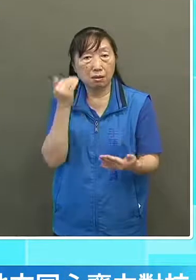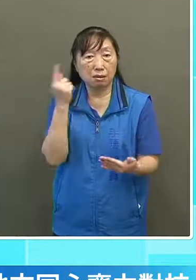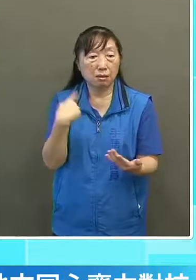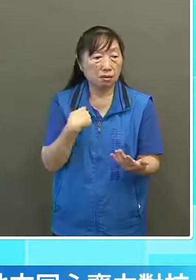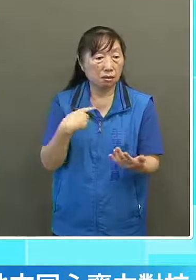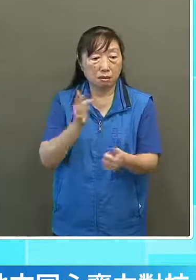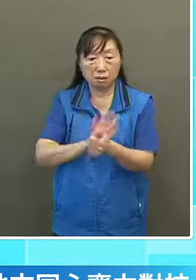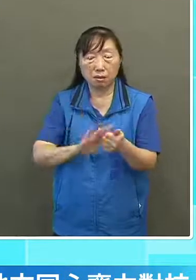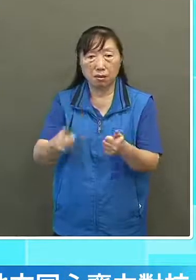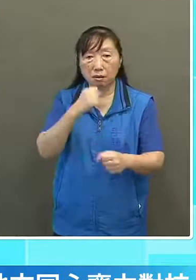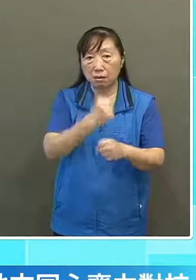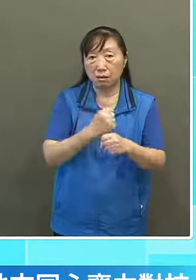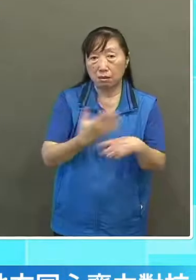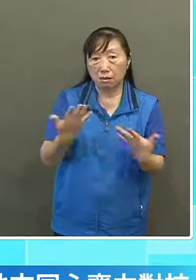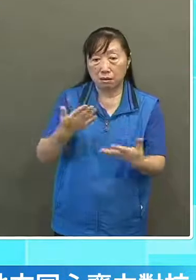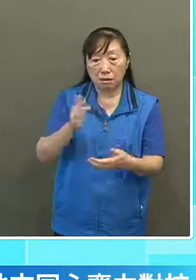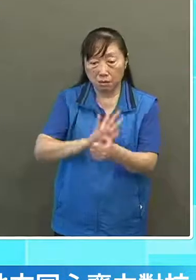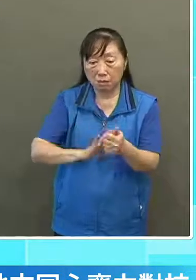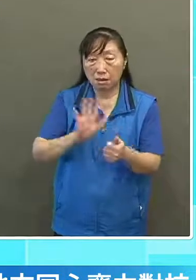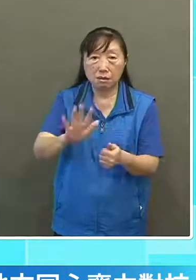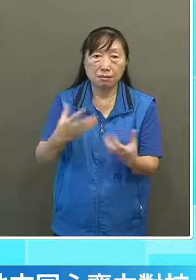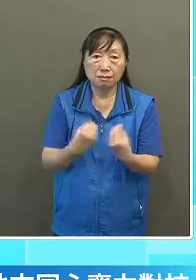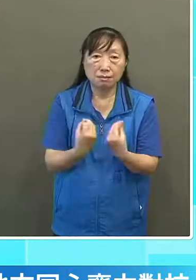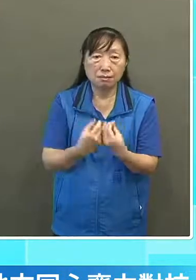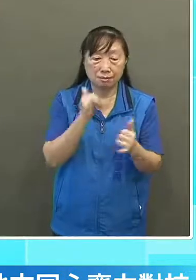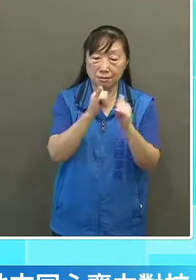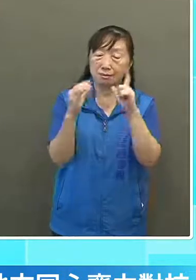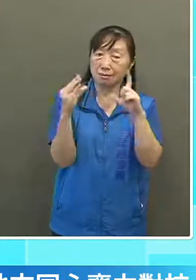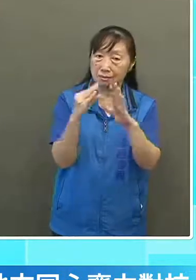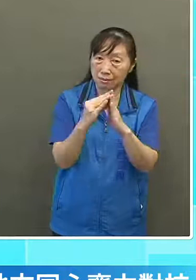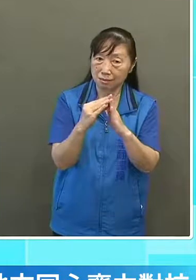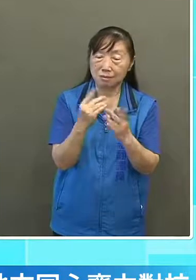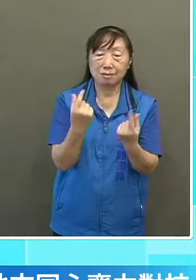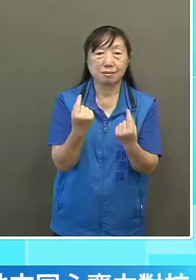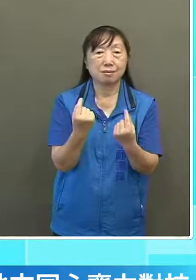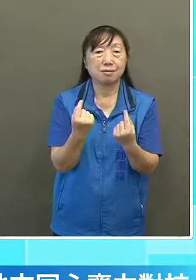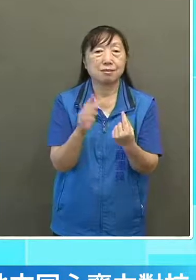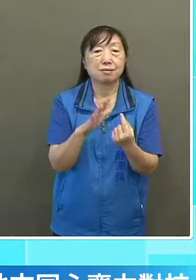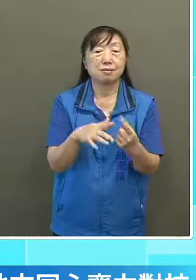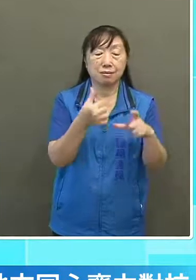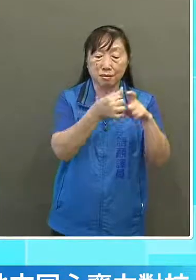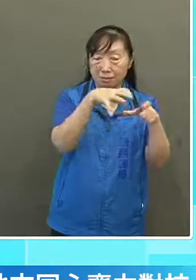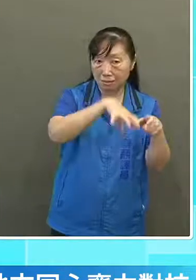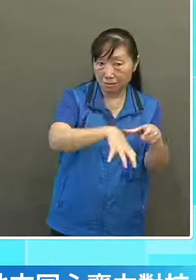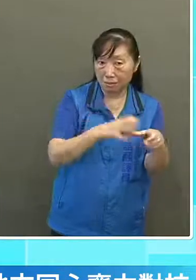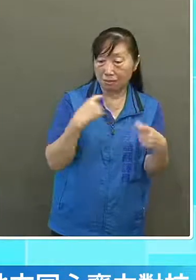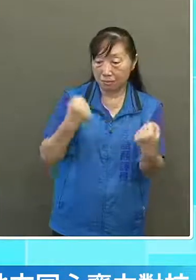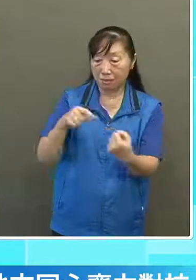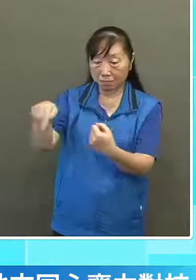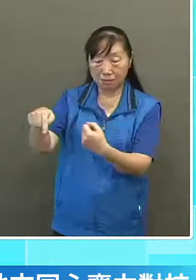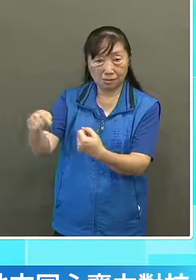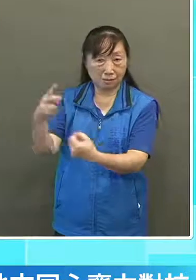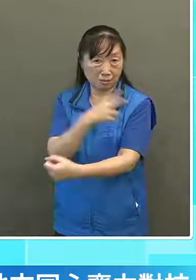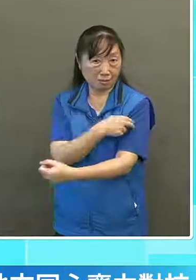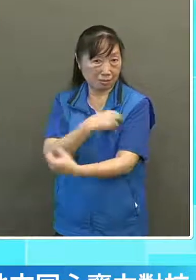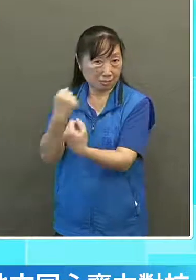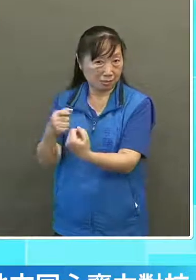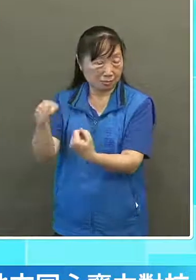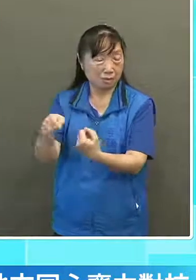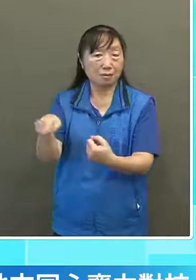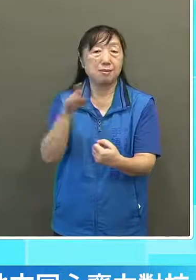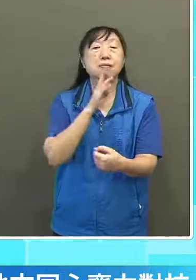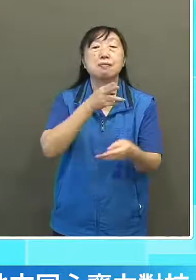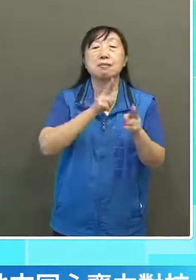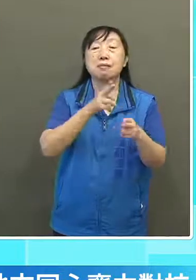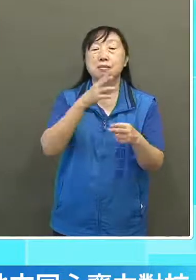冲击，或是工作上有受一些影响，我们的社会局也好，刚刚特别提到的我们的区公所在现场是我们的第一线的指挥官，市